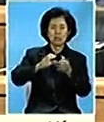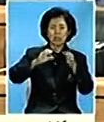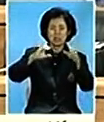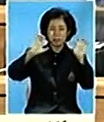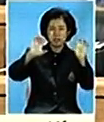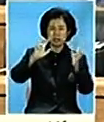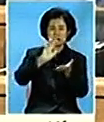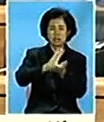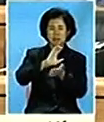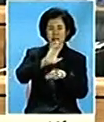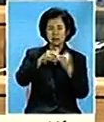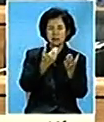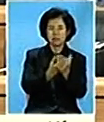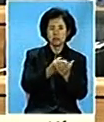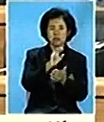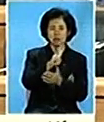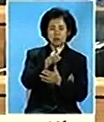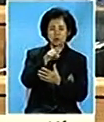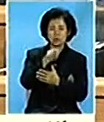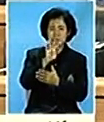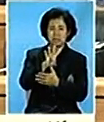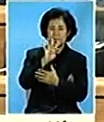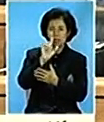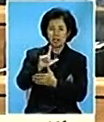หมด 2.4 ล้านล้านบาท